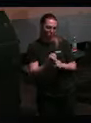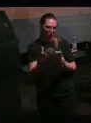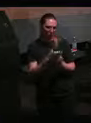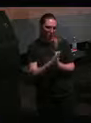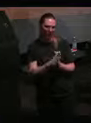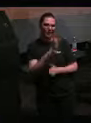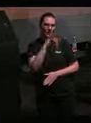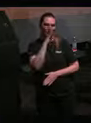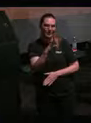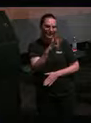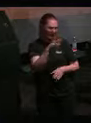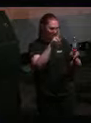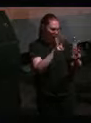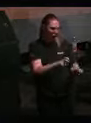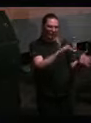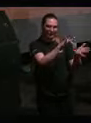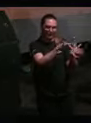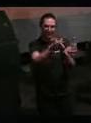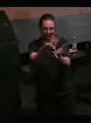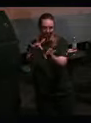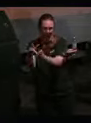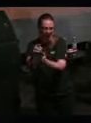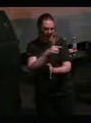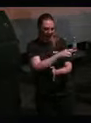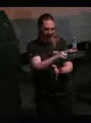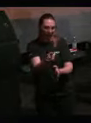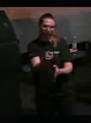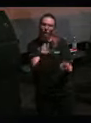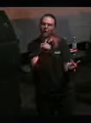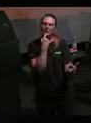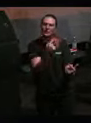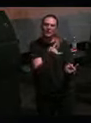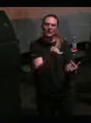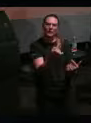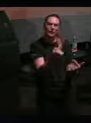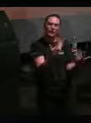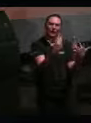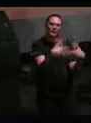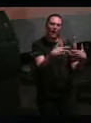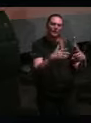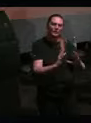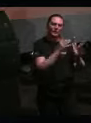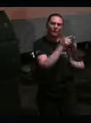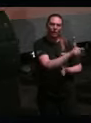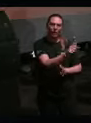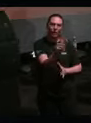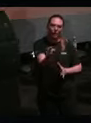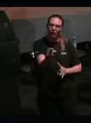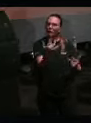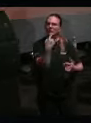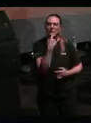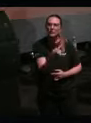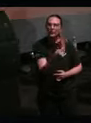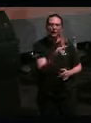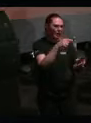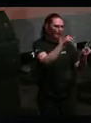ni forskningssentrene. Hva sier næringslivet dere møter der? Hva sier forskerne? Det virker jo som at